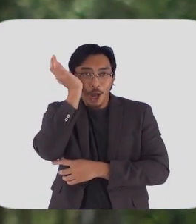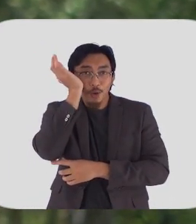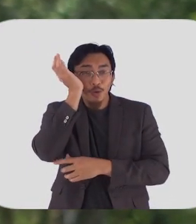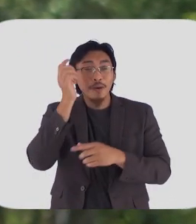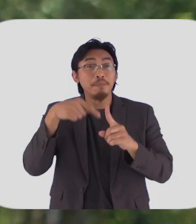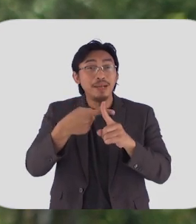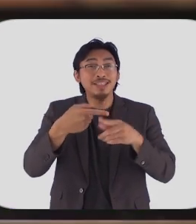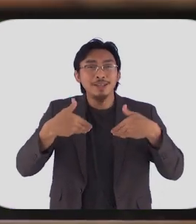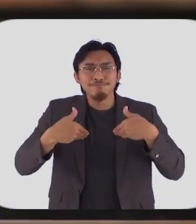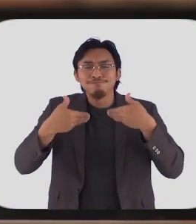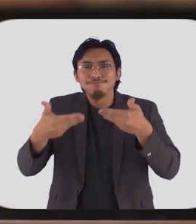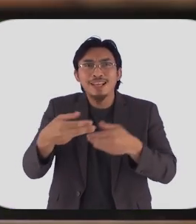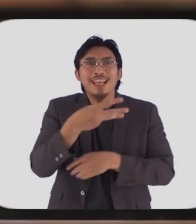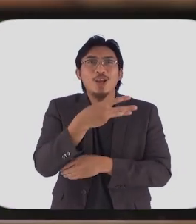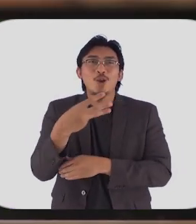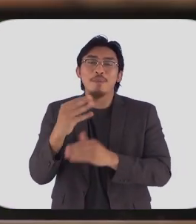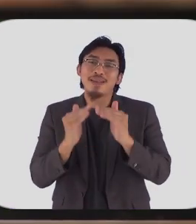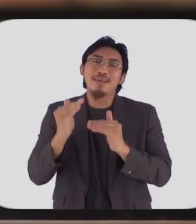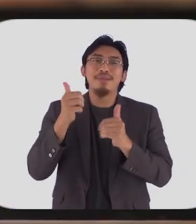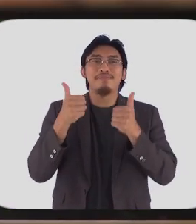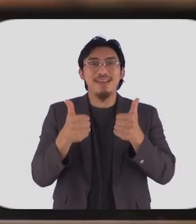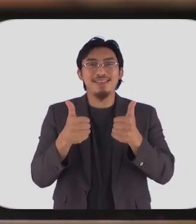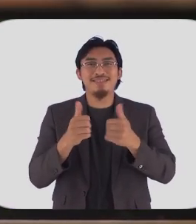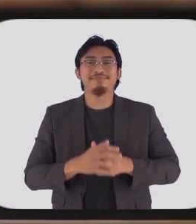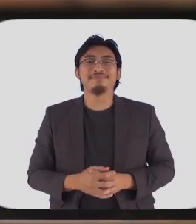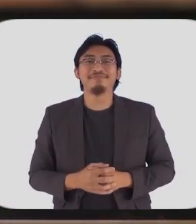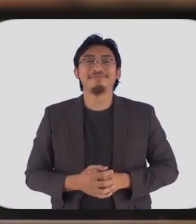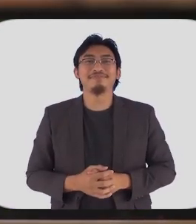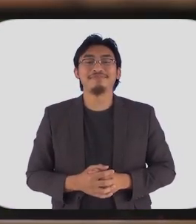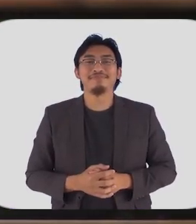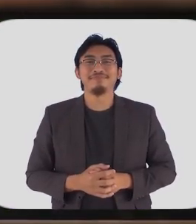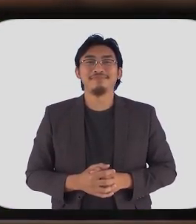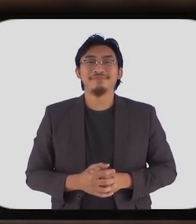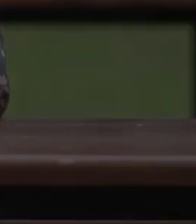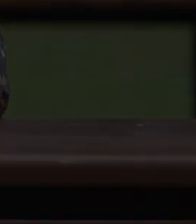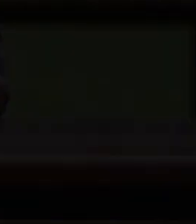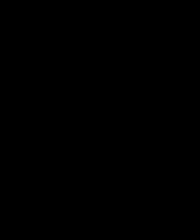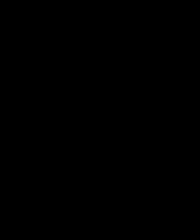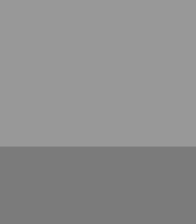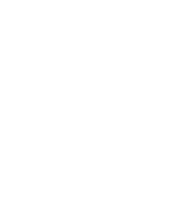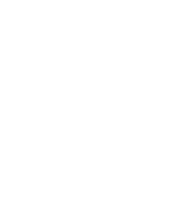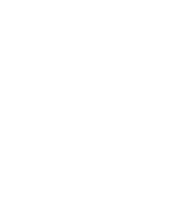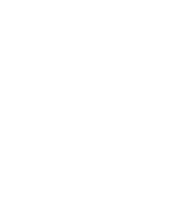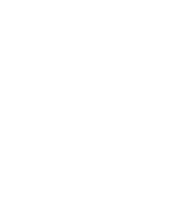mengedepankan pemulihan ekonomi hijau untuk mengerahkan perekonomian yang lebih baik.